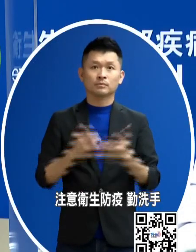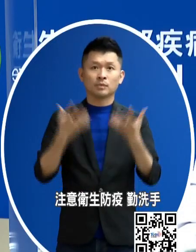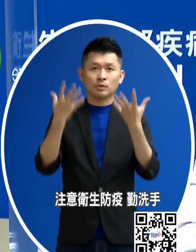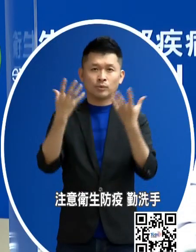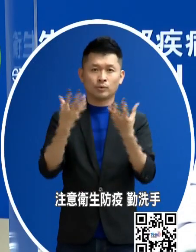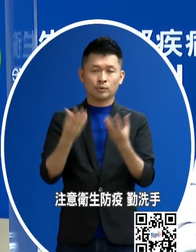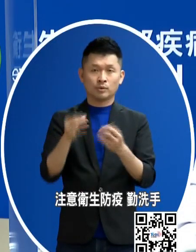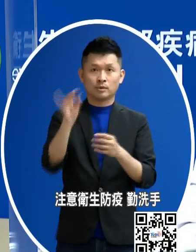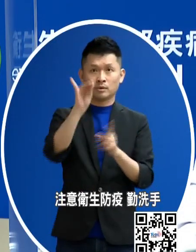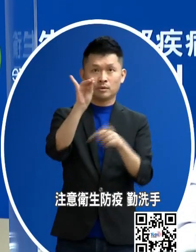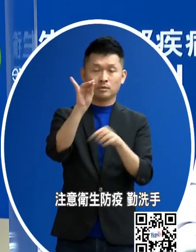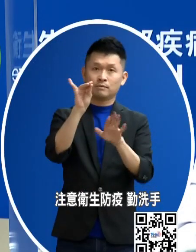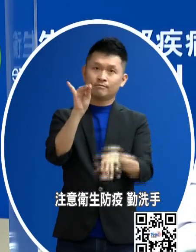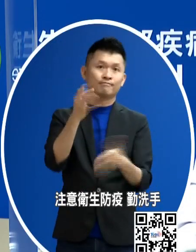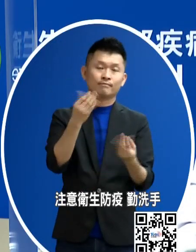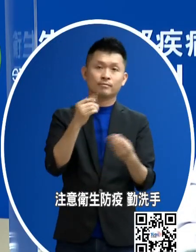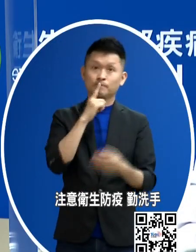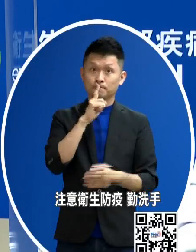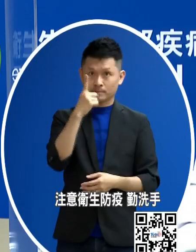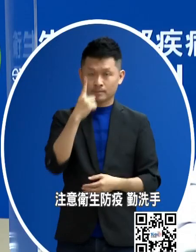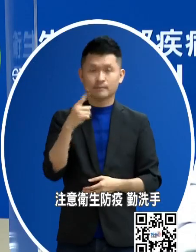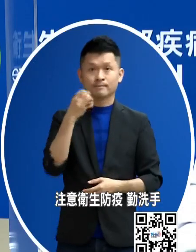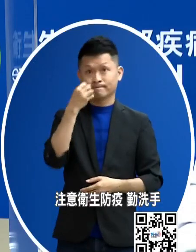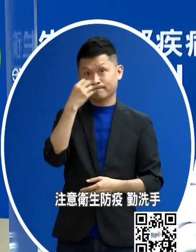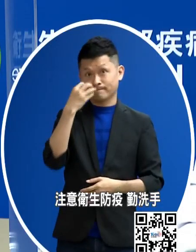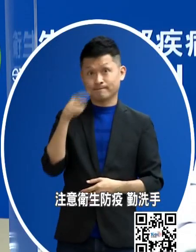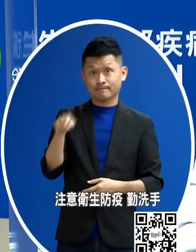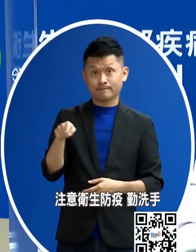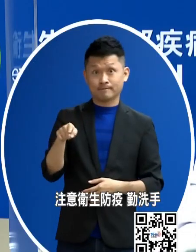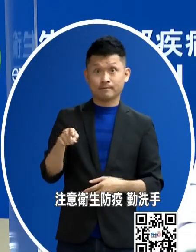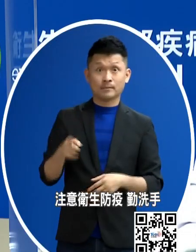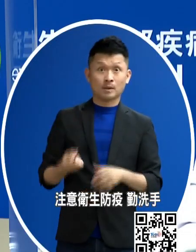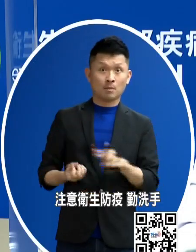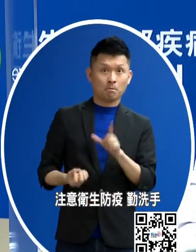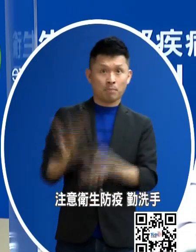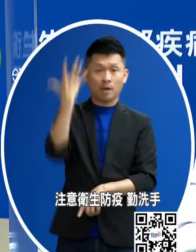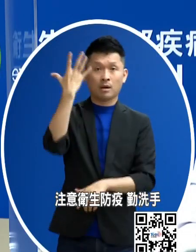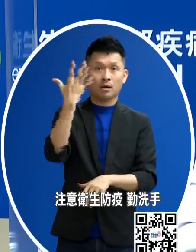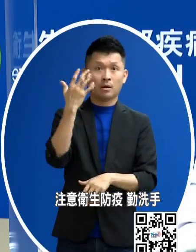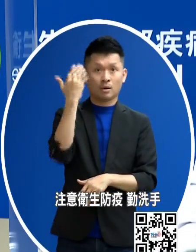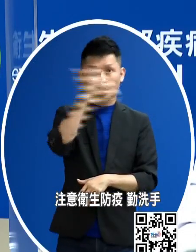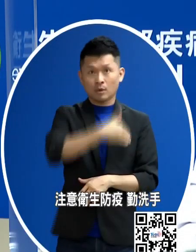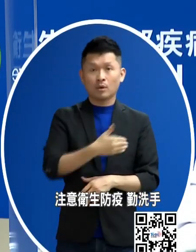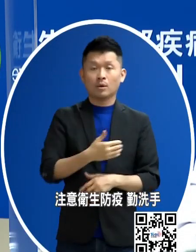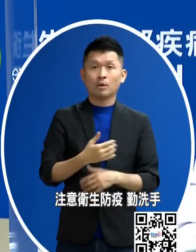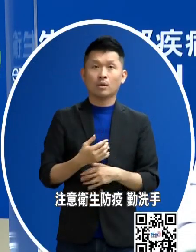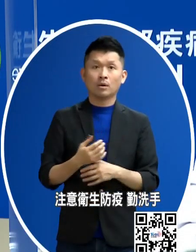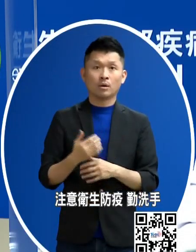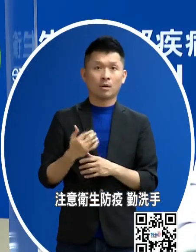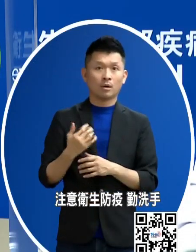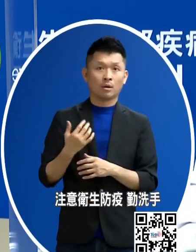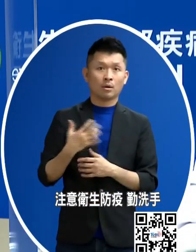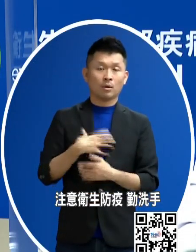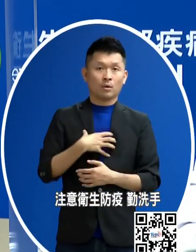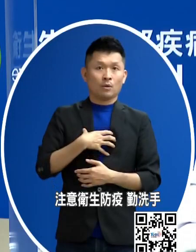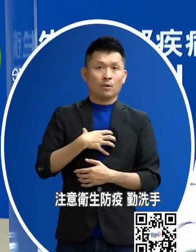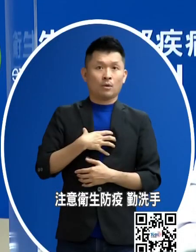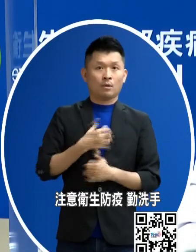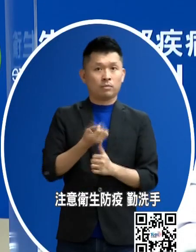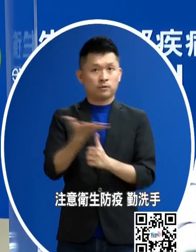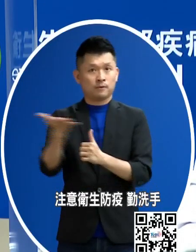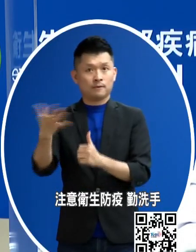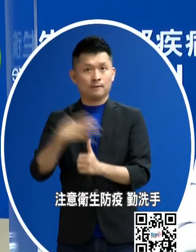到1000例以下，那只有香港。香港那时候它起来的最快，也相对的高，带来的也最